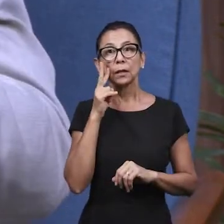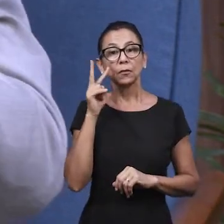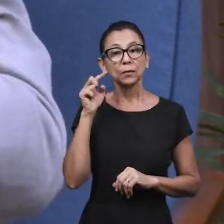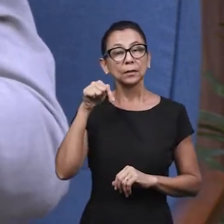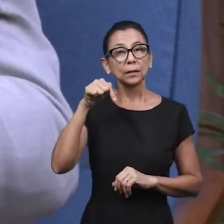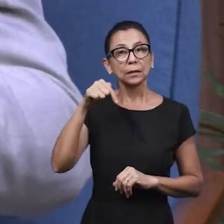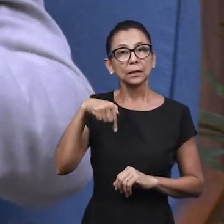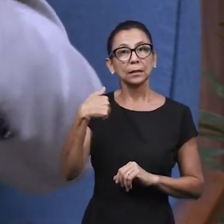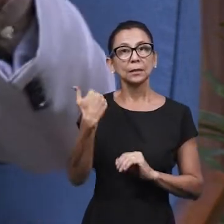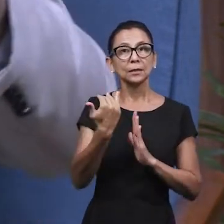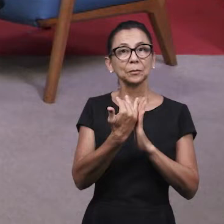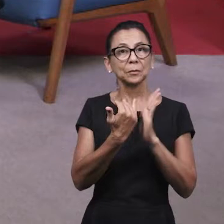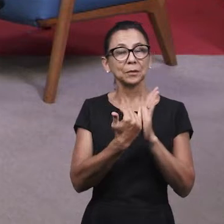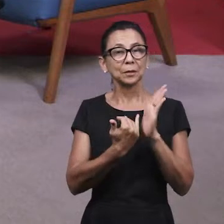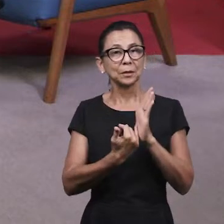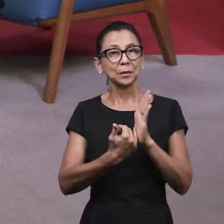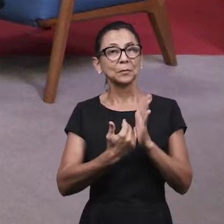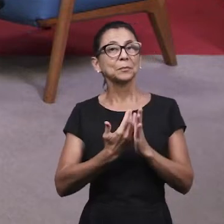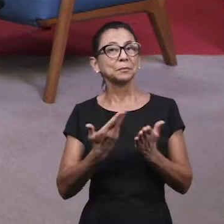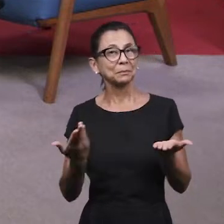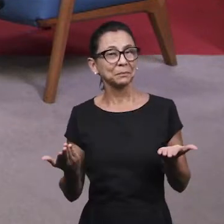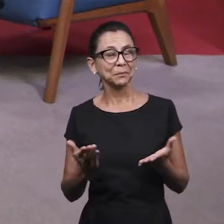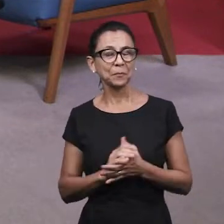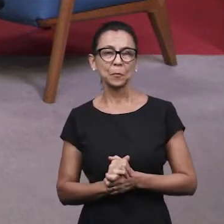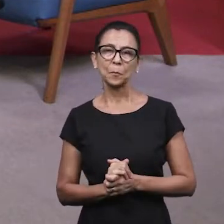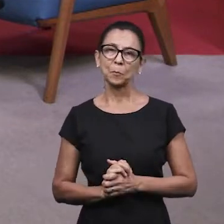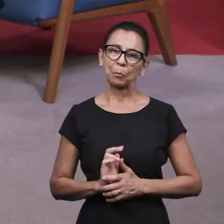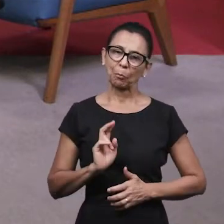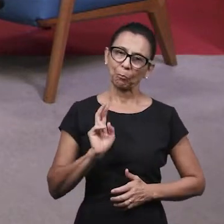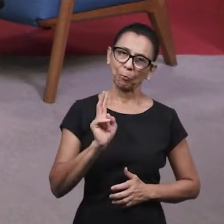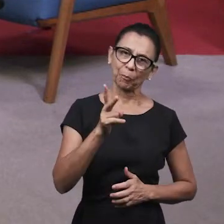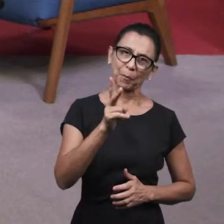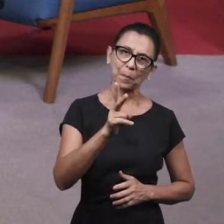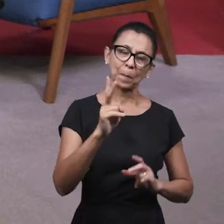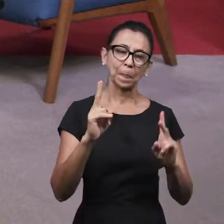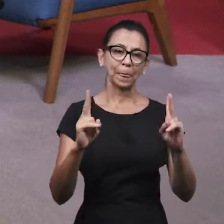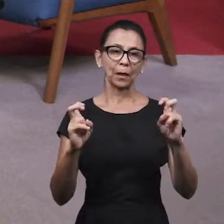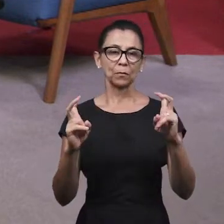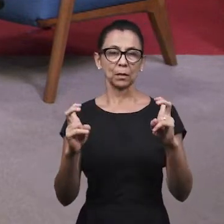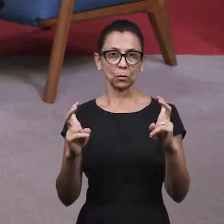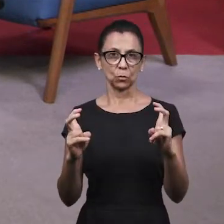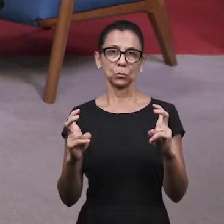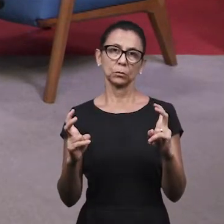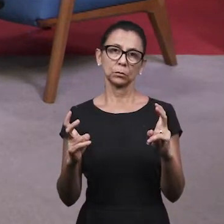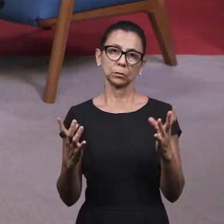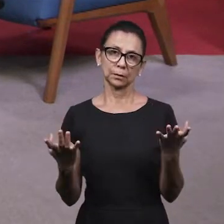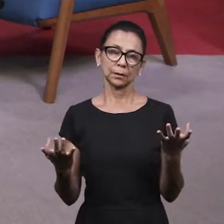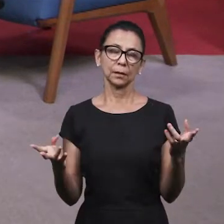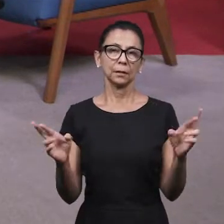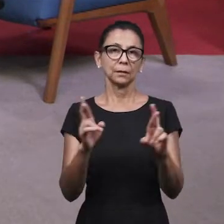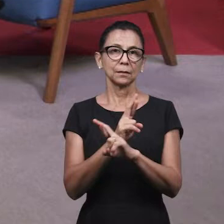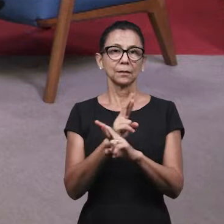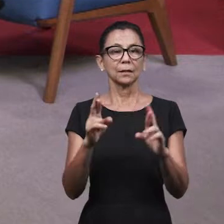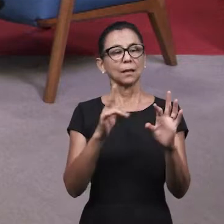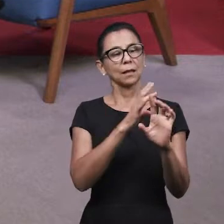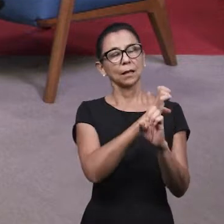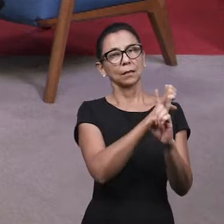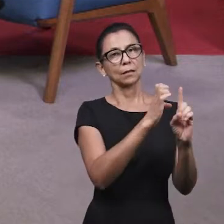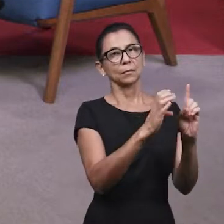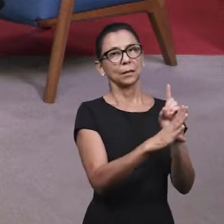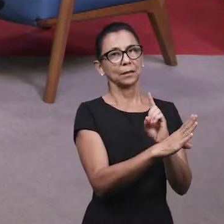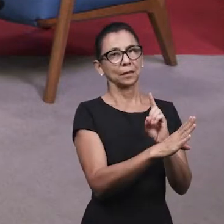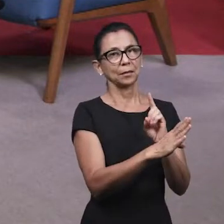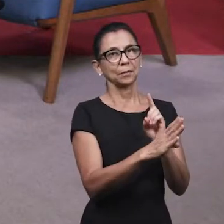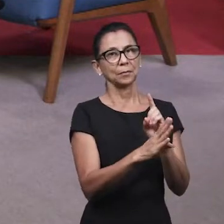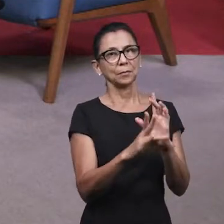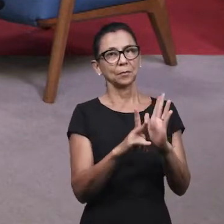ce que vous avez vécu dans cette programmation. Nous continuons maintenant à traiter des sujets liés à l'école